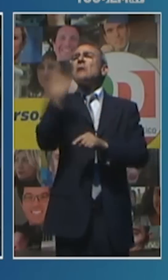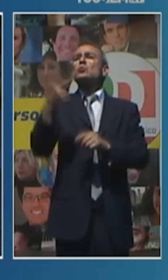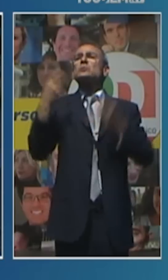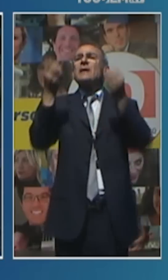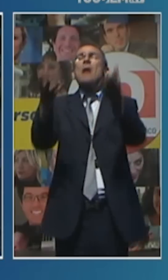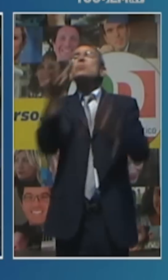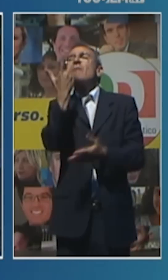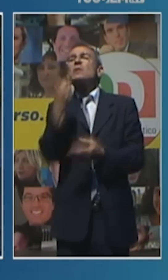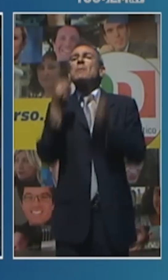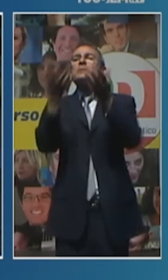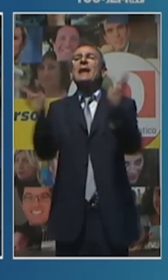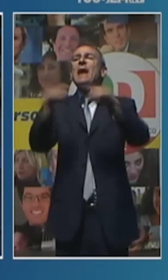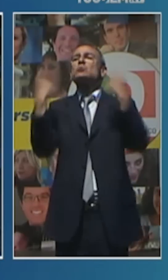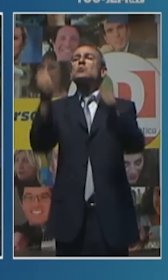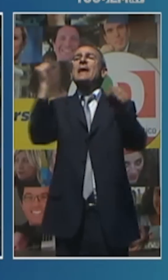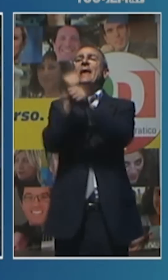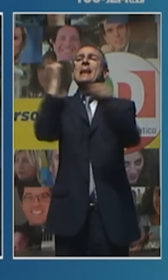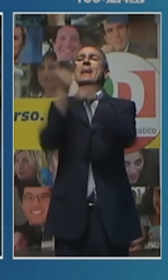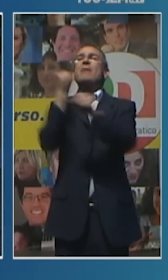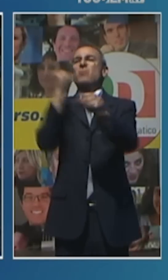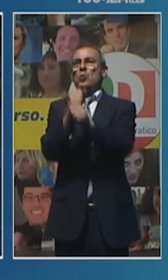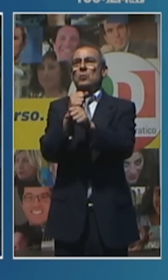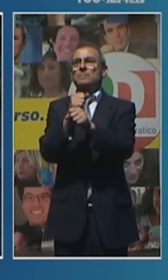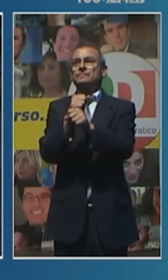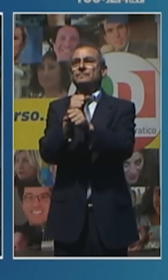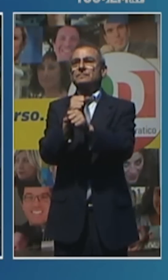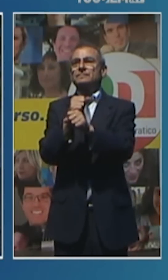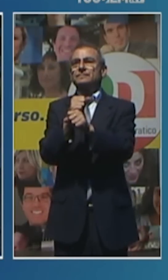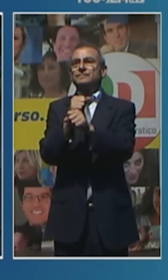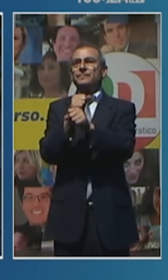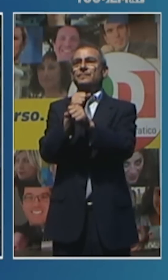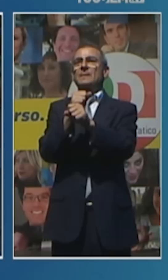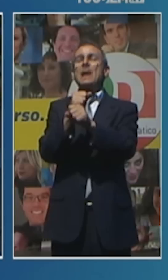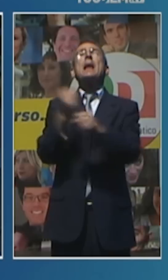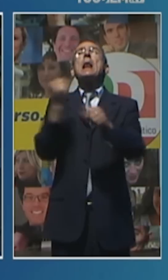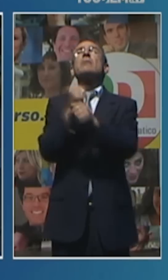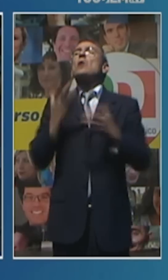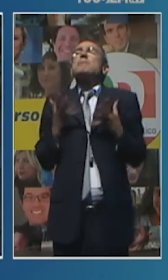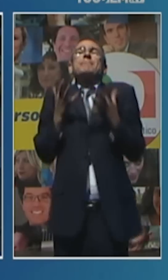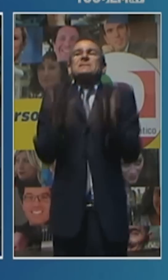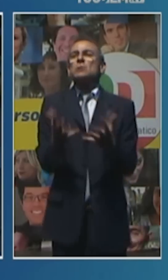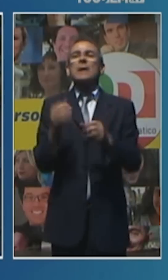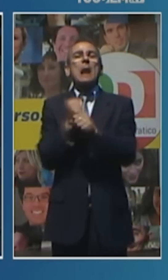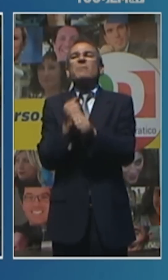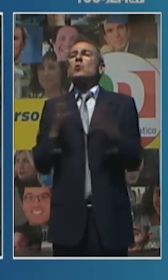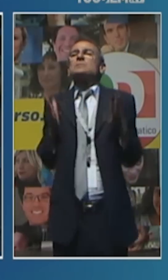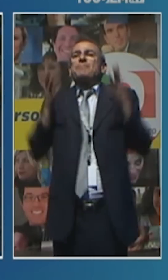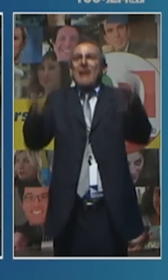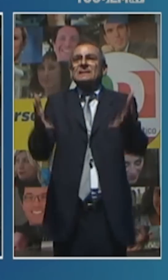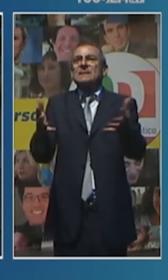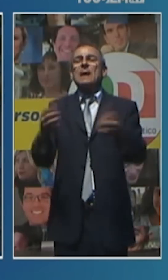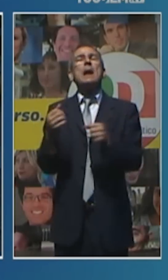il lavoro, perché il lavoro è dignità, perché il lavoro è passione, perché il lavoro è speranza,